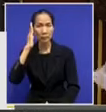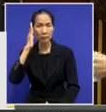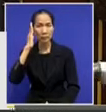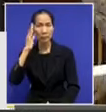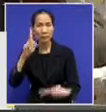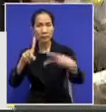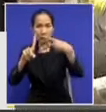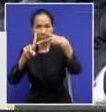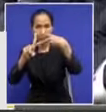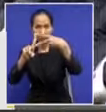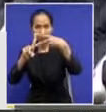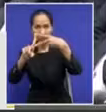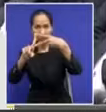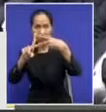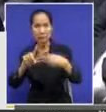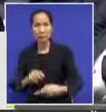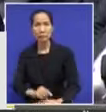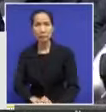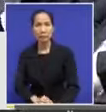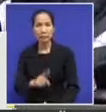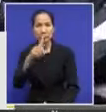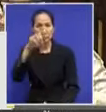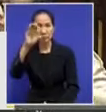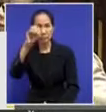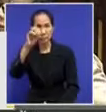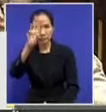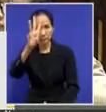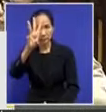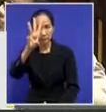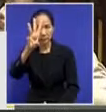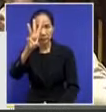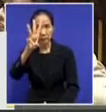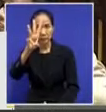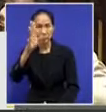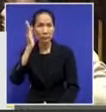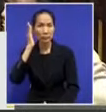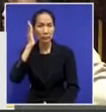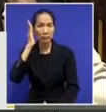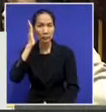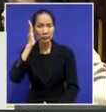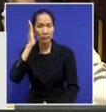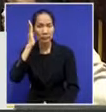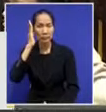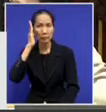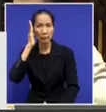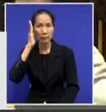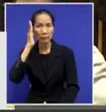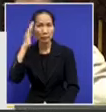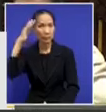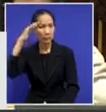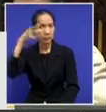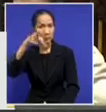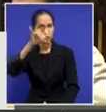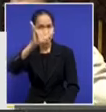ายธนาธรจึงรุ่งเรืองกิจครับ 156นายซากีพิทักษ์คุมพล พลเอกประยุทธ์